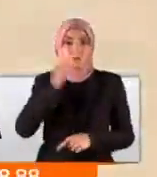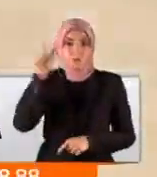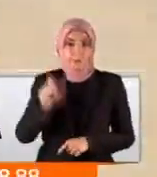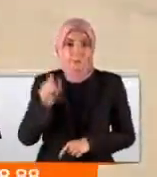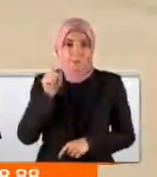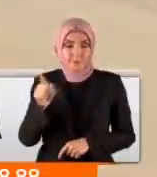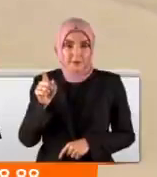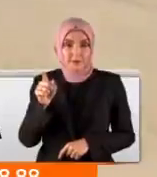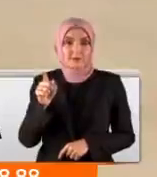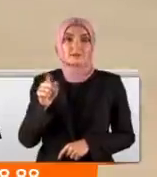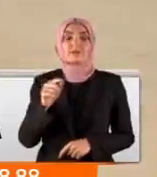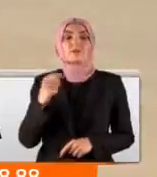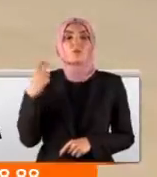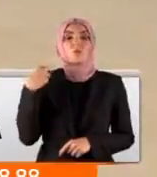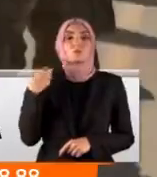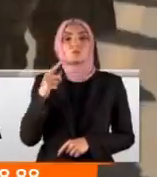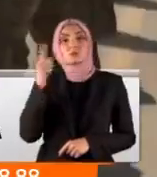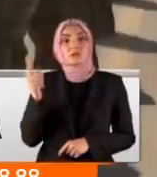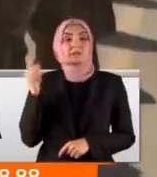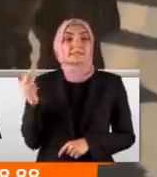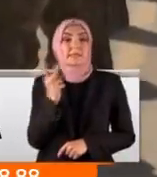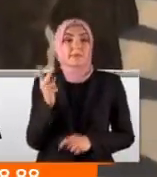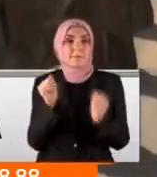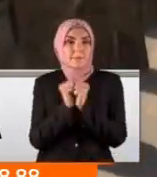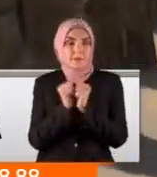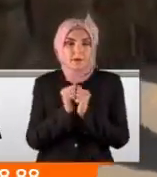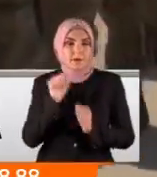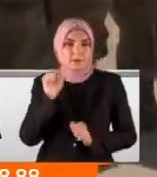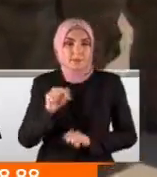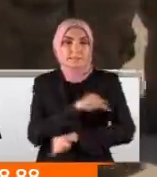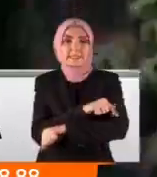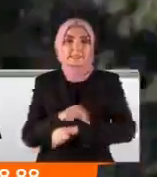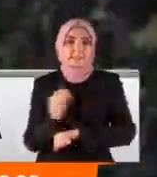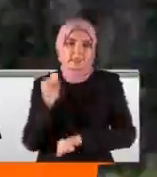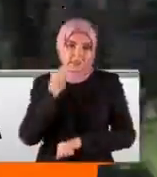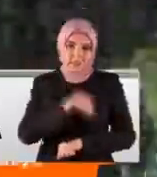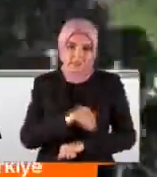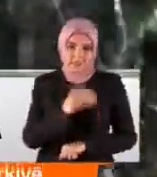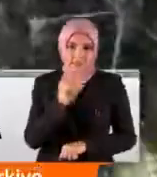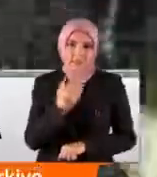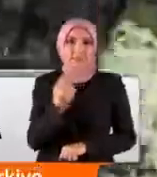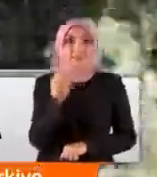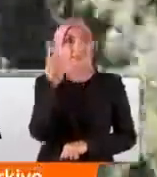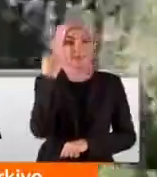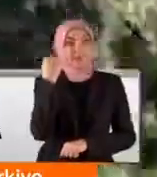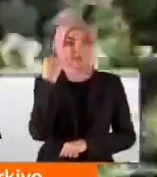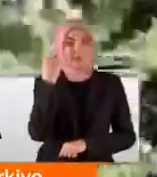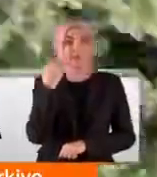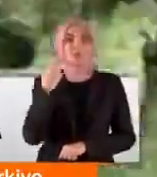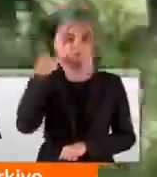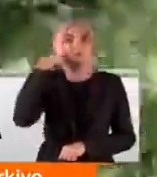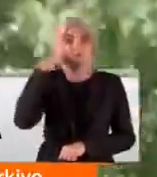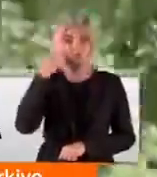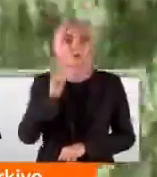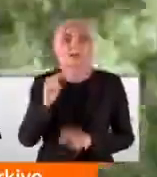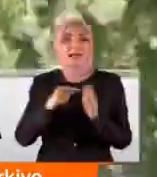Yaşar Güler ve Kara Kuvvetleri Komutanı Orgeneral Ümit Dündar'la birlikte sınır hattına geçti. Önceki gün Suriye'nin Elbab kenti Fırat